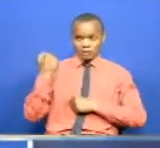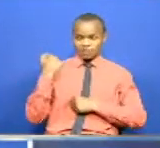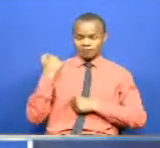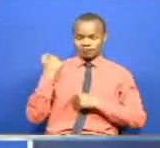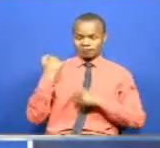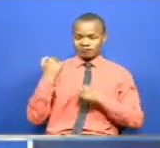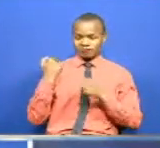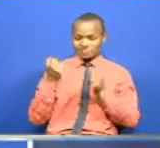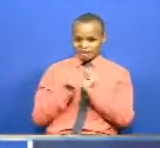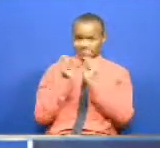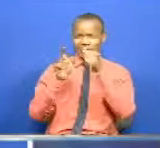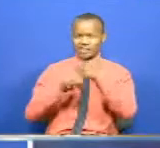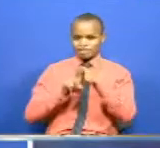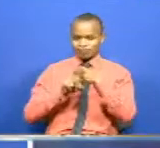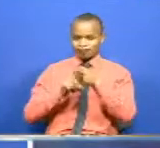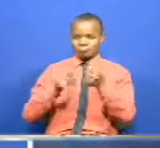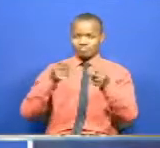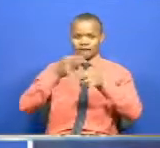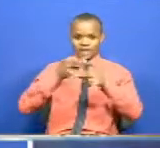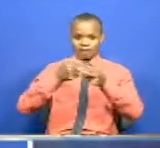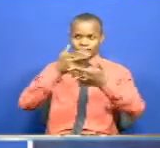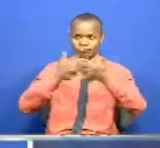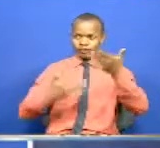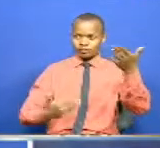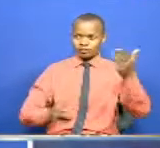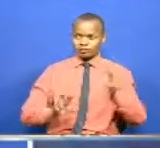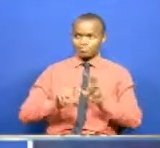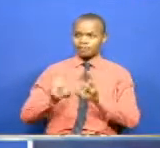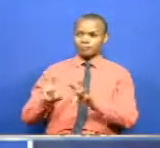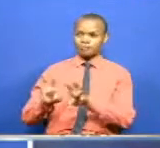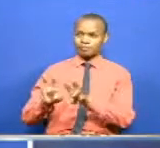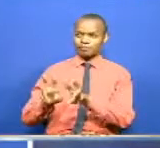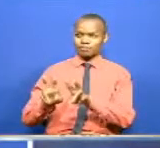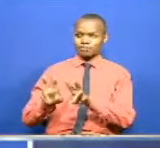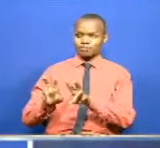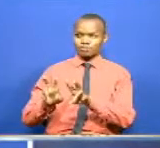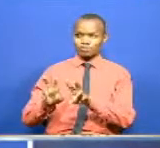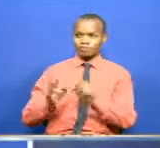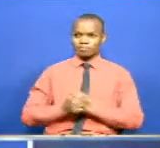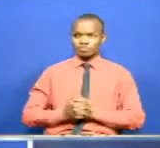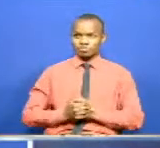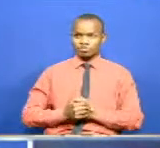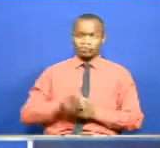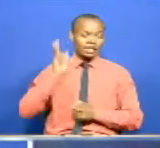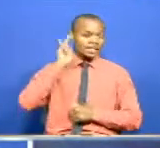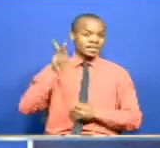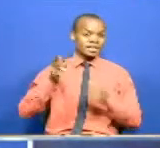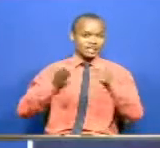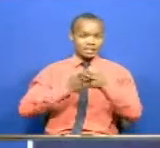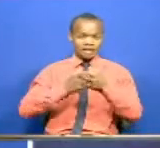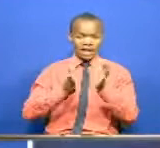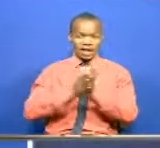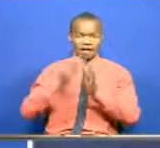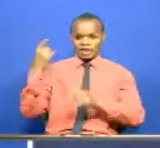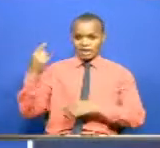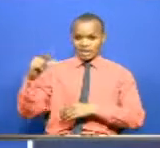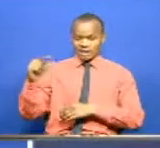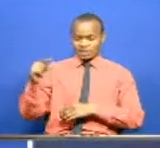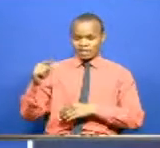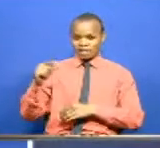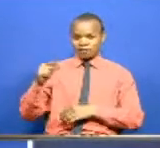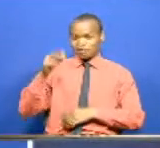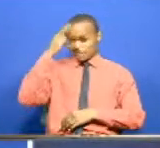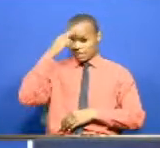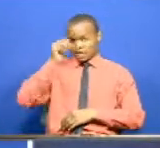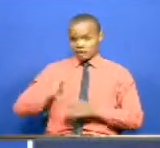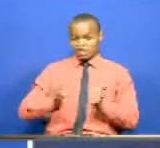16. Kaunti ya Wasingishu ilikuwa na visa 13, Embu 10, Kisii 9, huku kaunti za Garissa, Kajiado na Kiambu